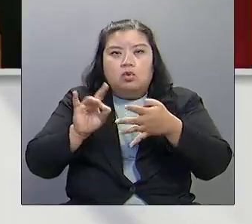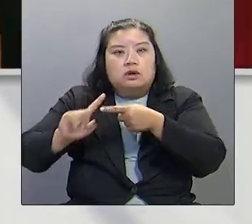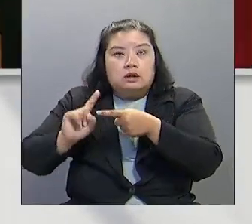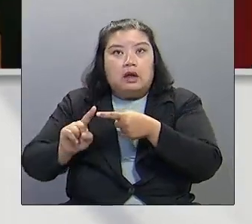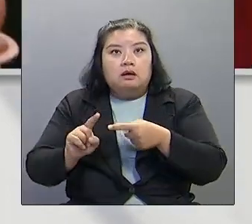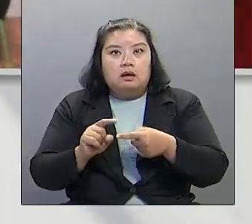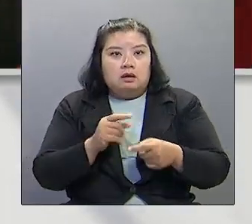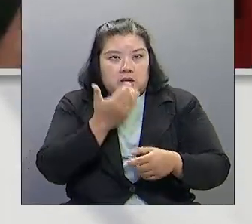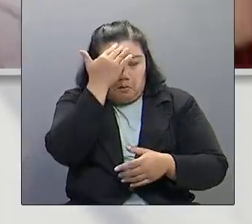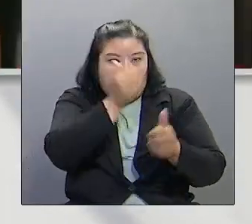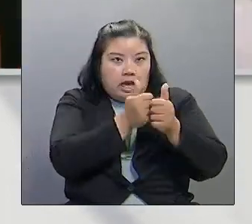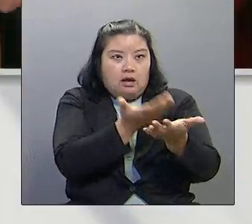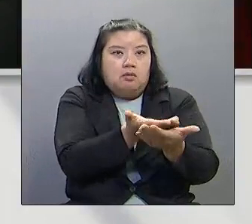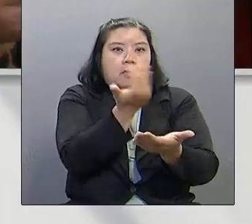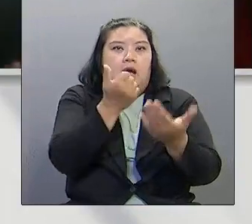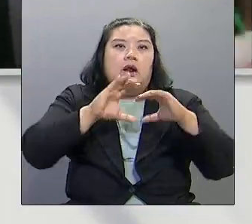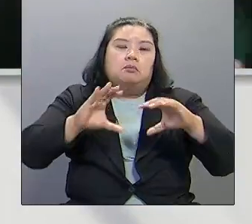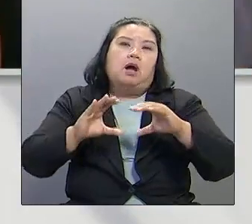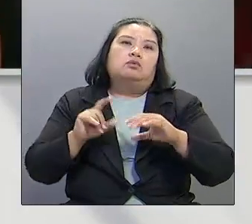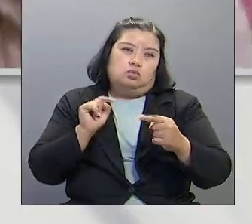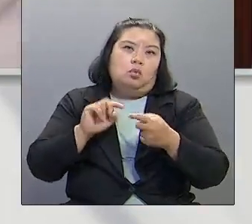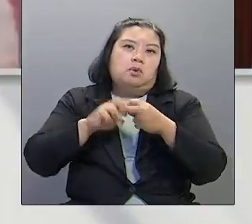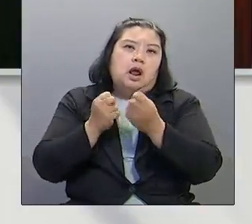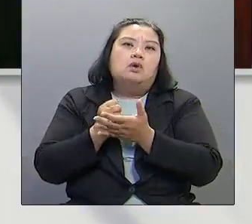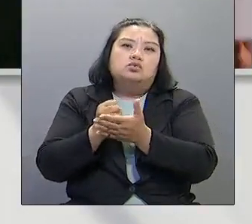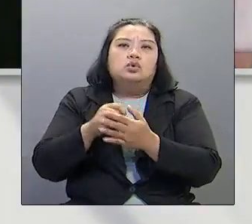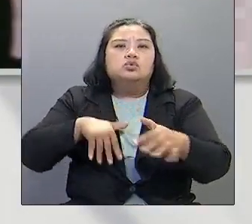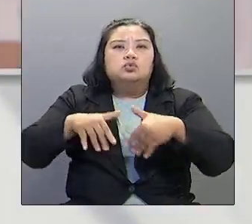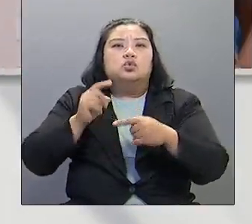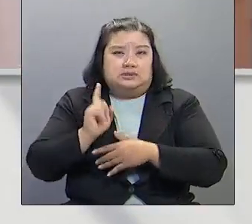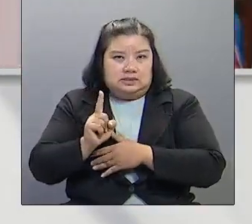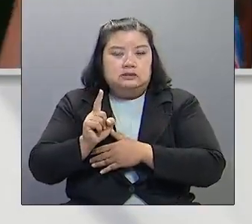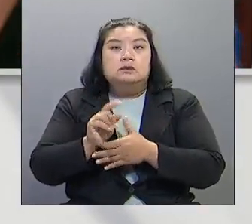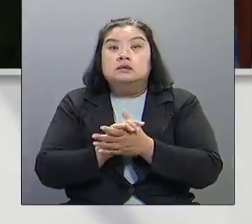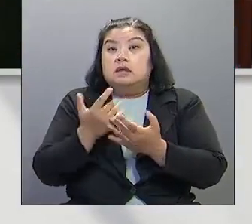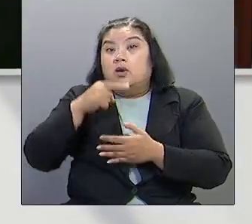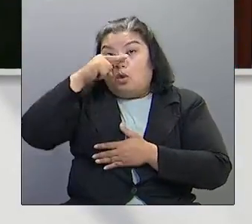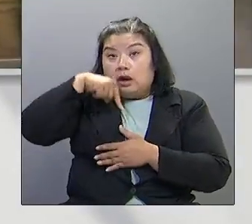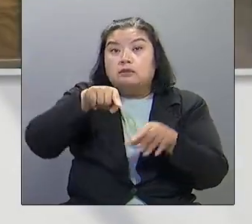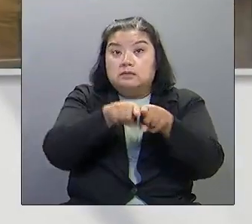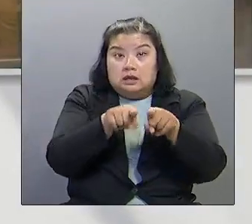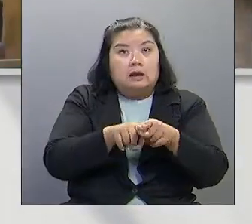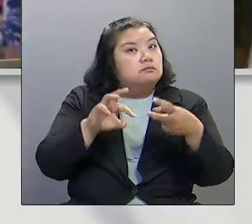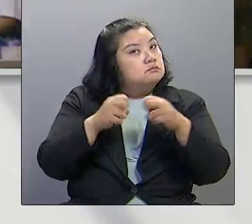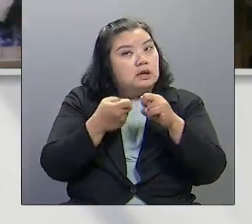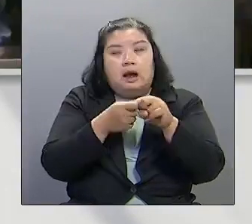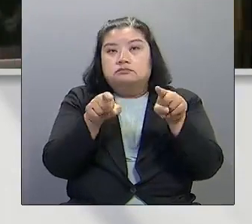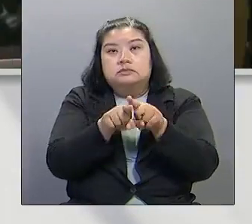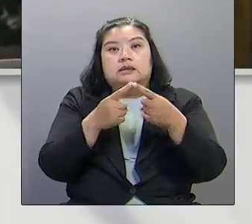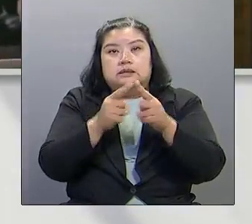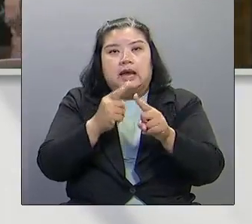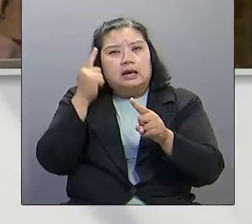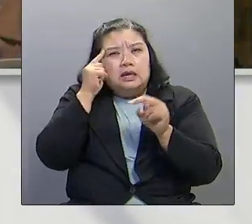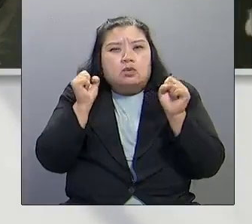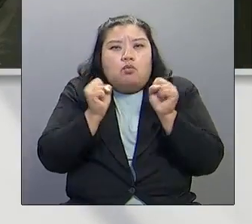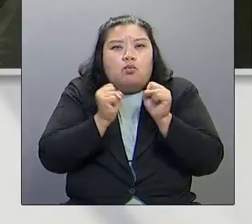กลายเป็นเรื่องที่รัฐบาลก็ต้องลงมาแก้ไขให้กับประชาชนเขาด้วยอย่างบ้านเราพบปัญหาทั้งหมดนี้เหมือนกันนะแต่ว่าความกังวลที่มันชั